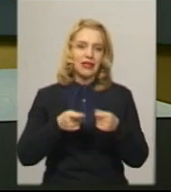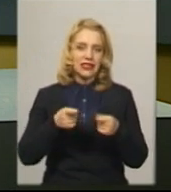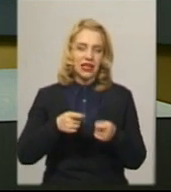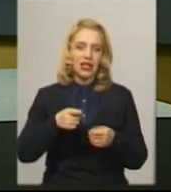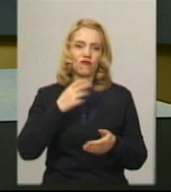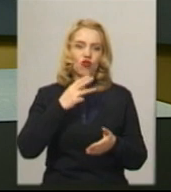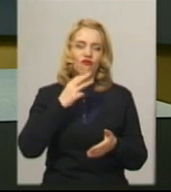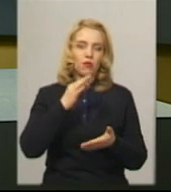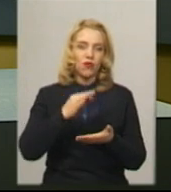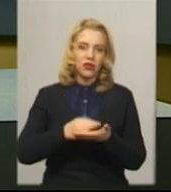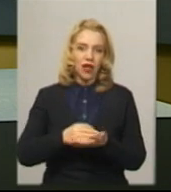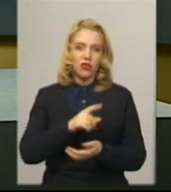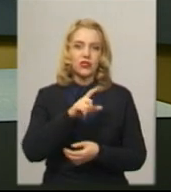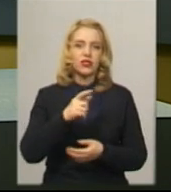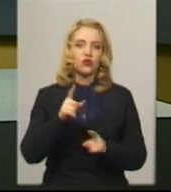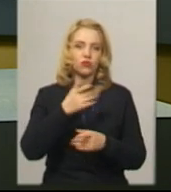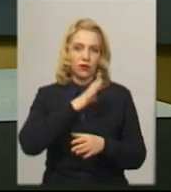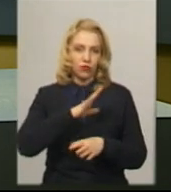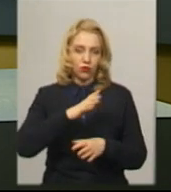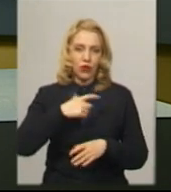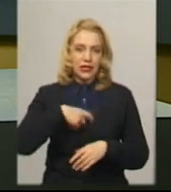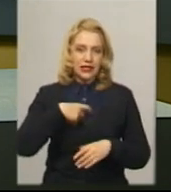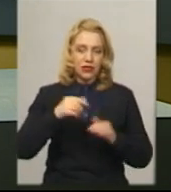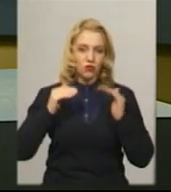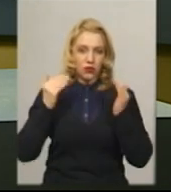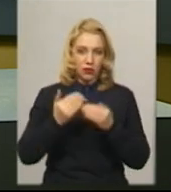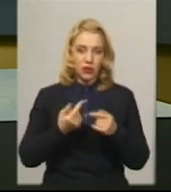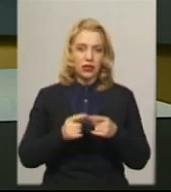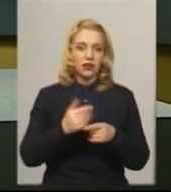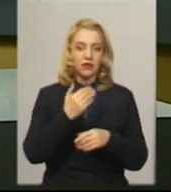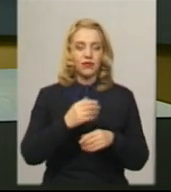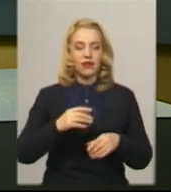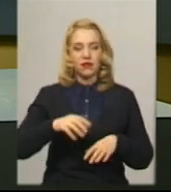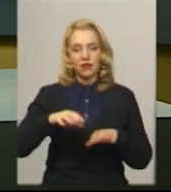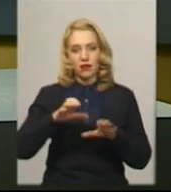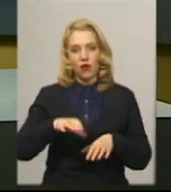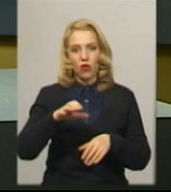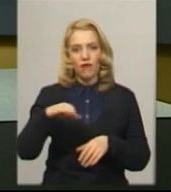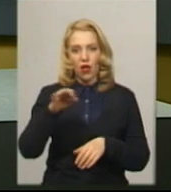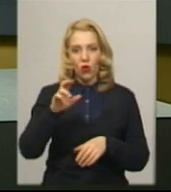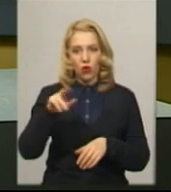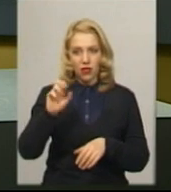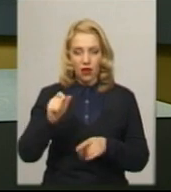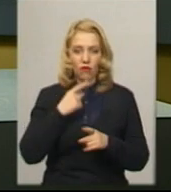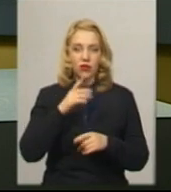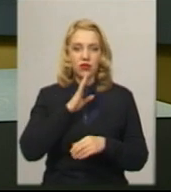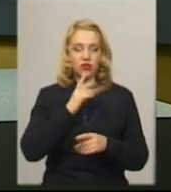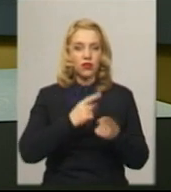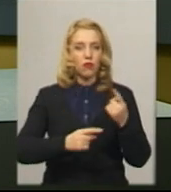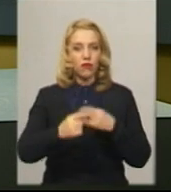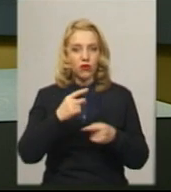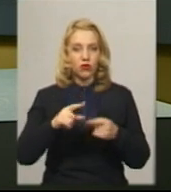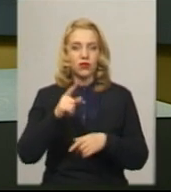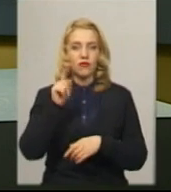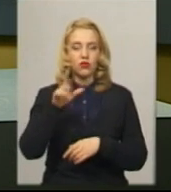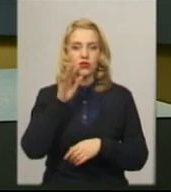Хмельницької облдержадміністрації Дмитро Габінет. За його словами, 29-річна дівчина повернулася із Європи у той час, коли